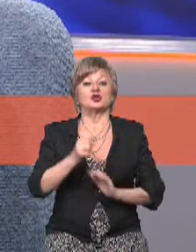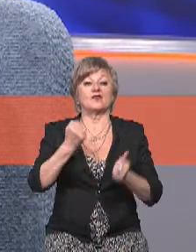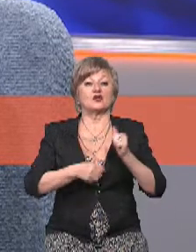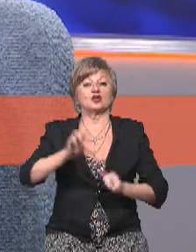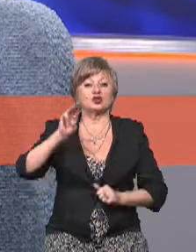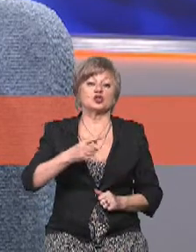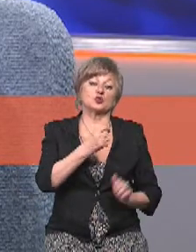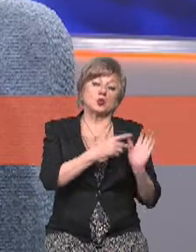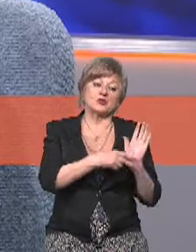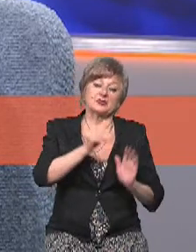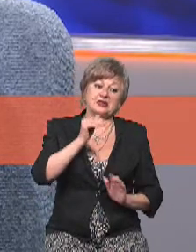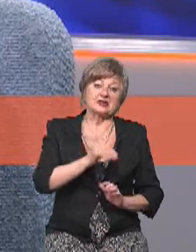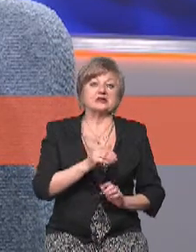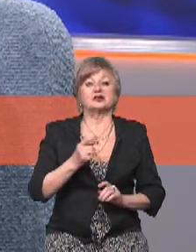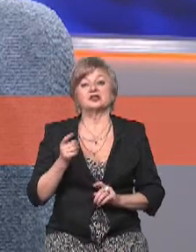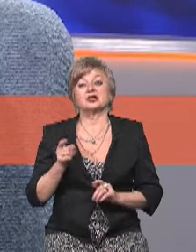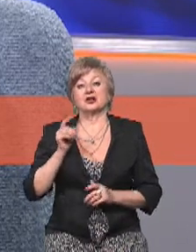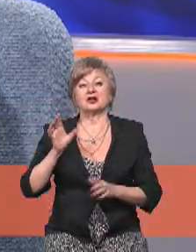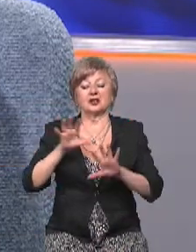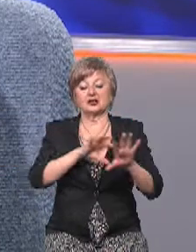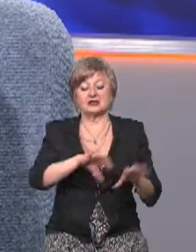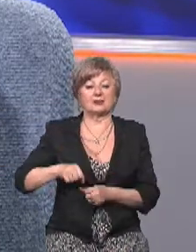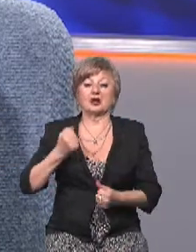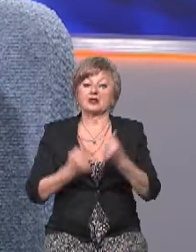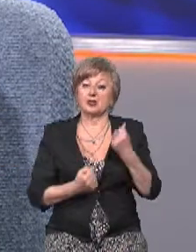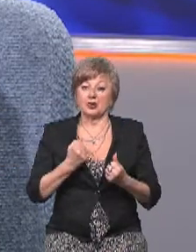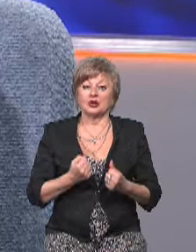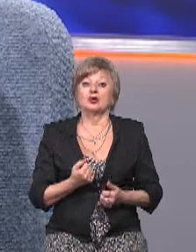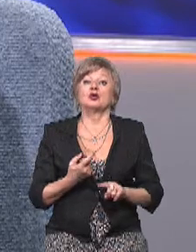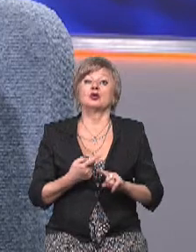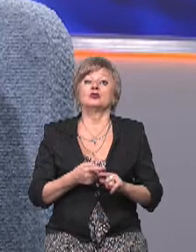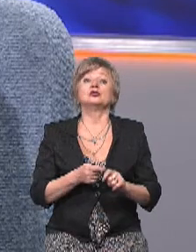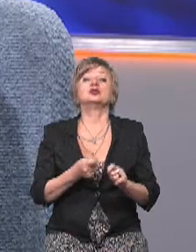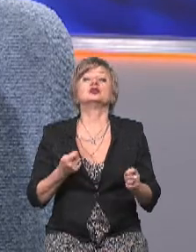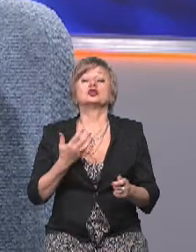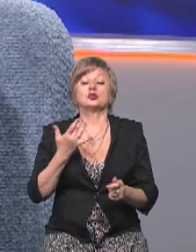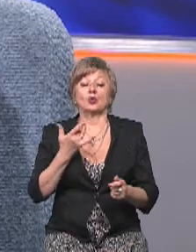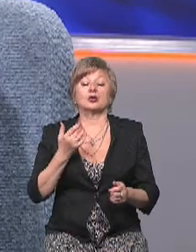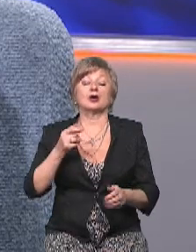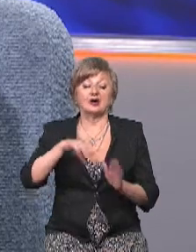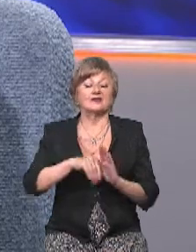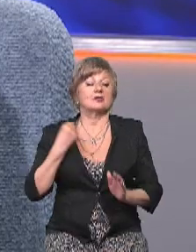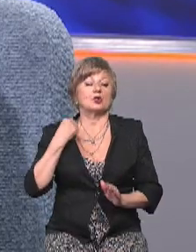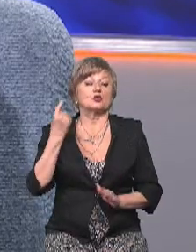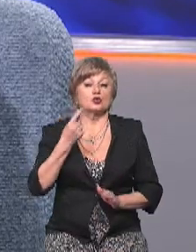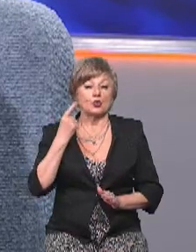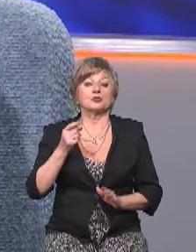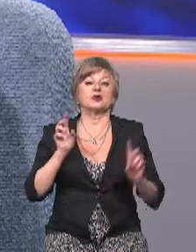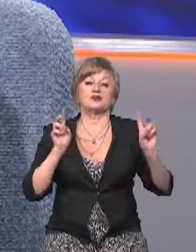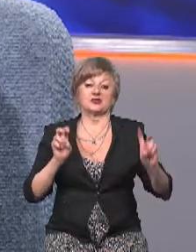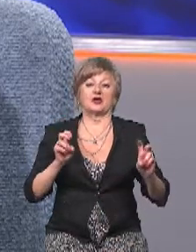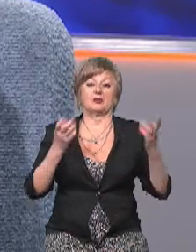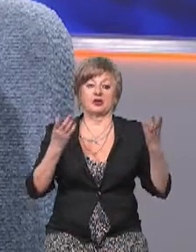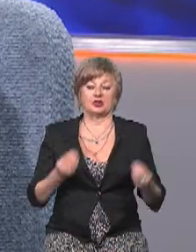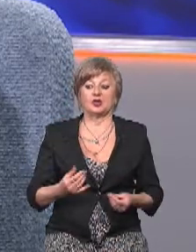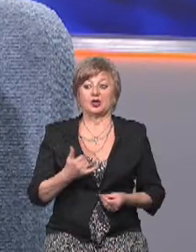до 170 тисяч гривень або конфіскація авто. Скільки штрафів вже стягнули у Запорізькій області, про це сьогодні у темі дня на UA